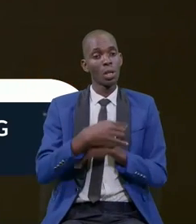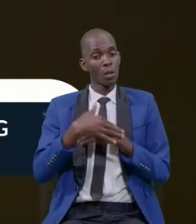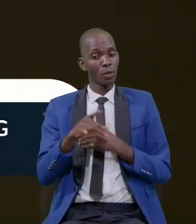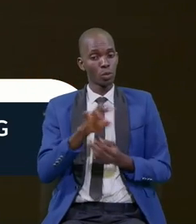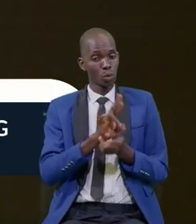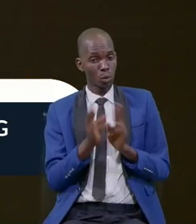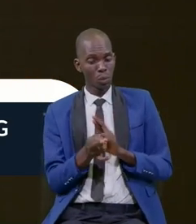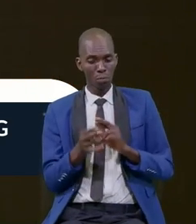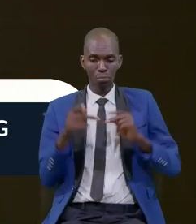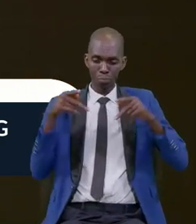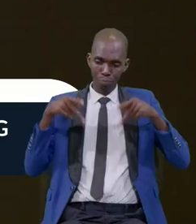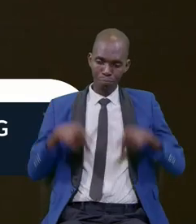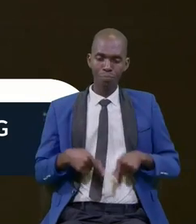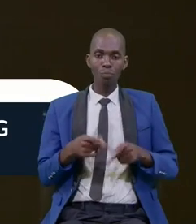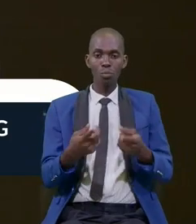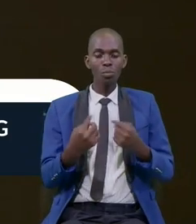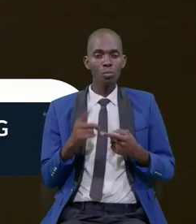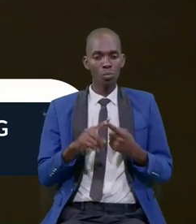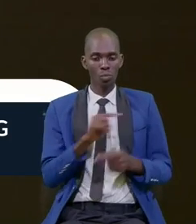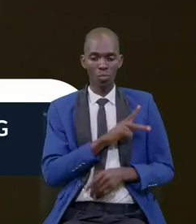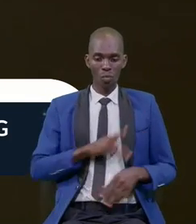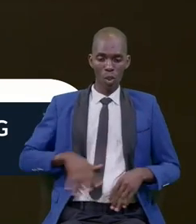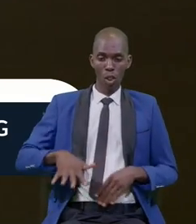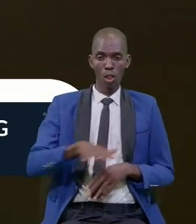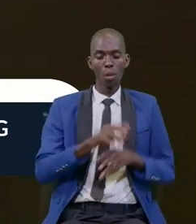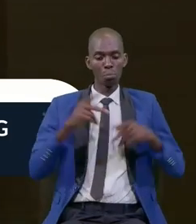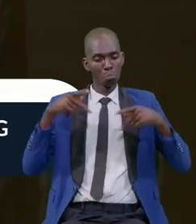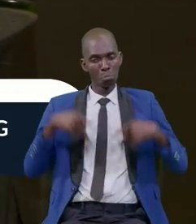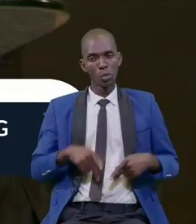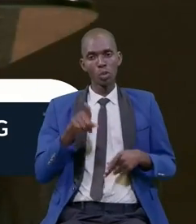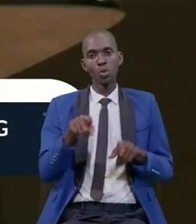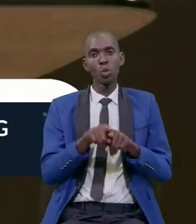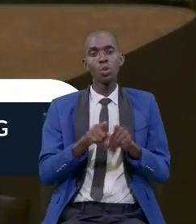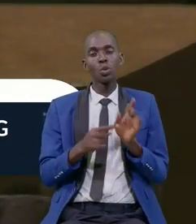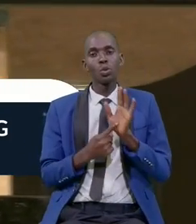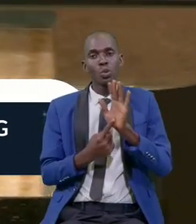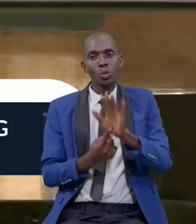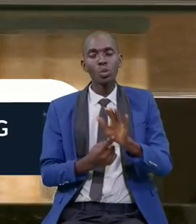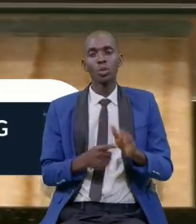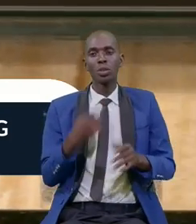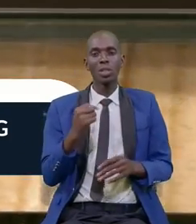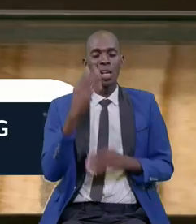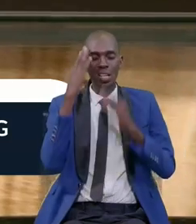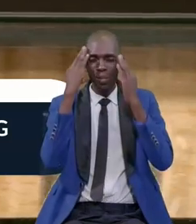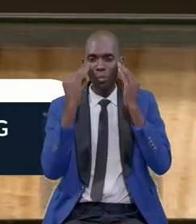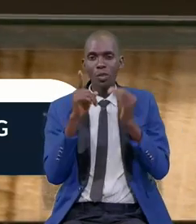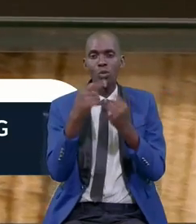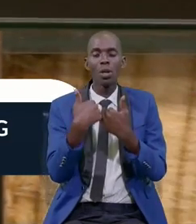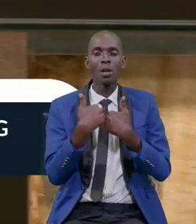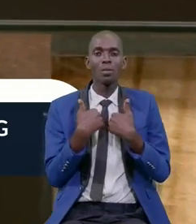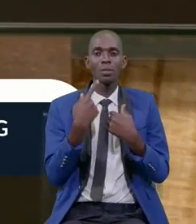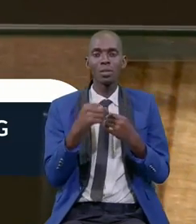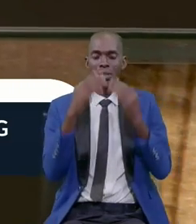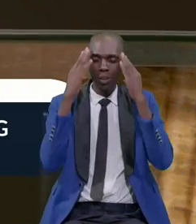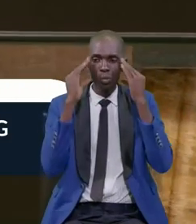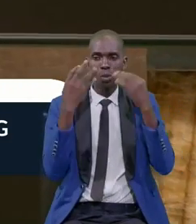après la repentance personnelle. Vous êtes venu au royaume, c'est personnel. Et puis vous démontrez l'expérience que vous avez, l'expérience du